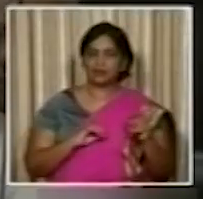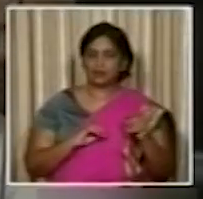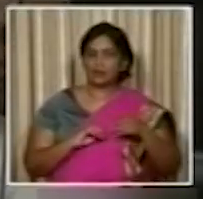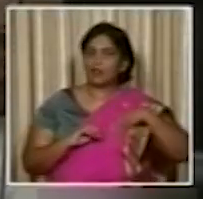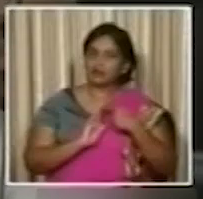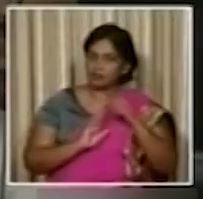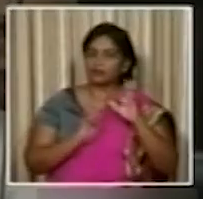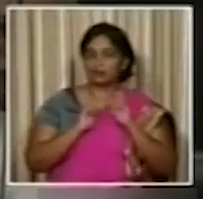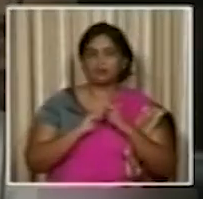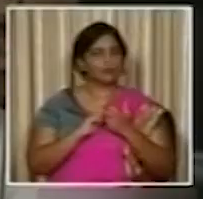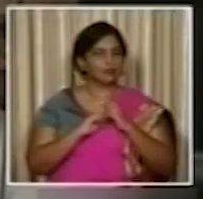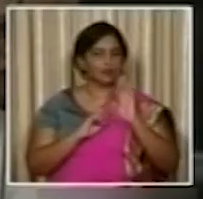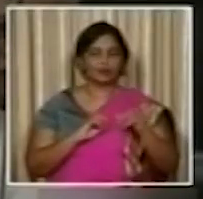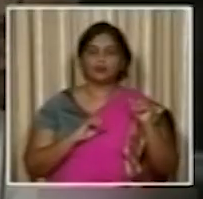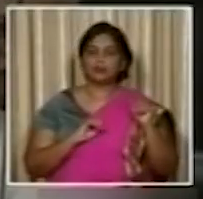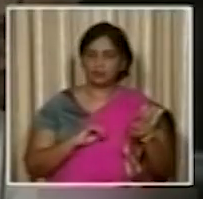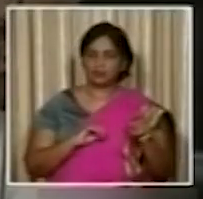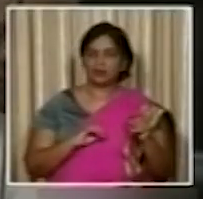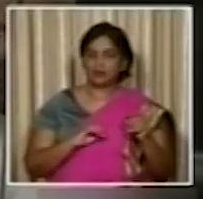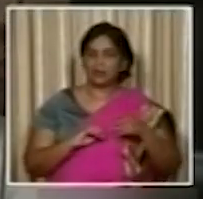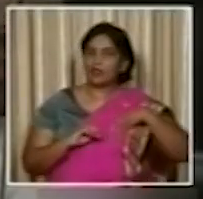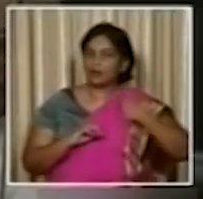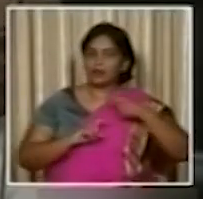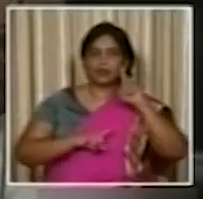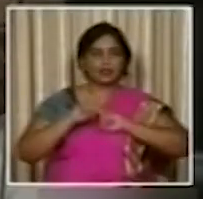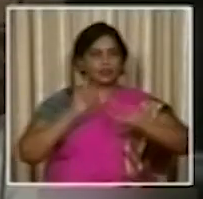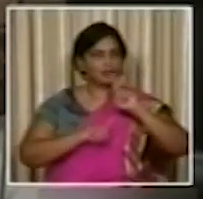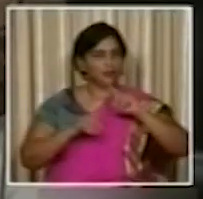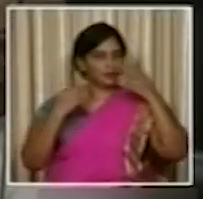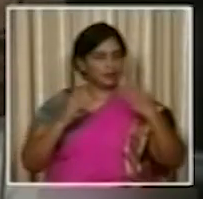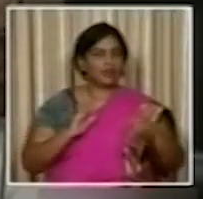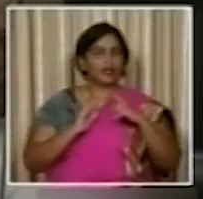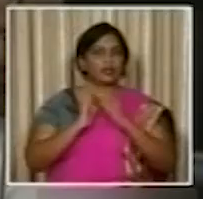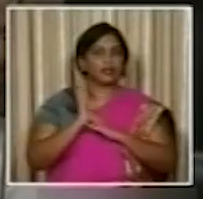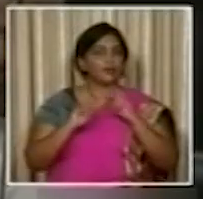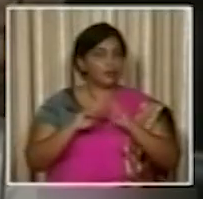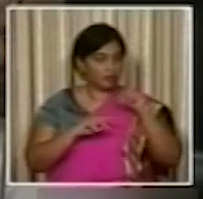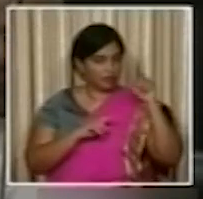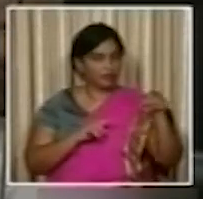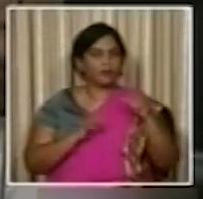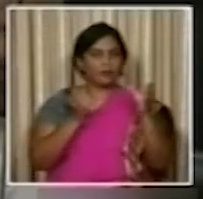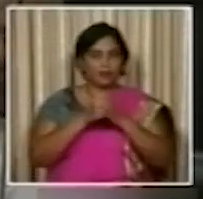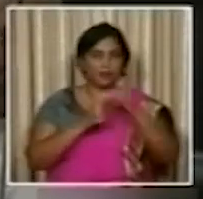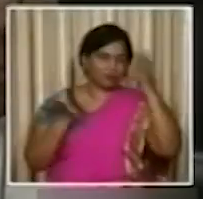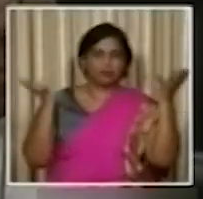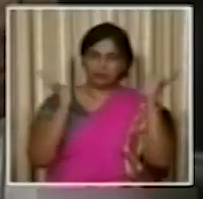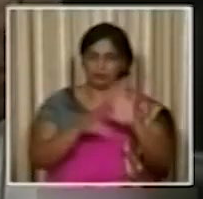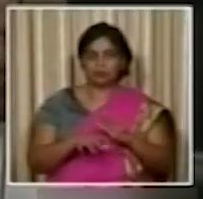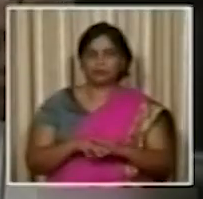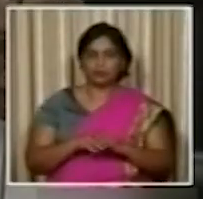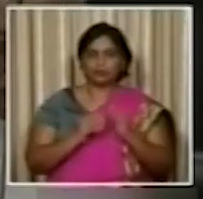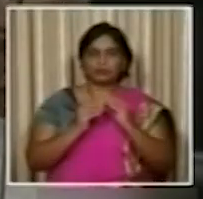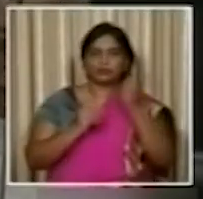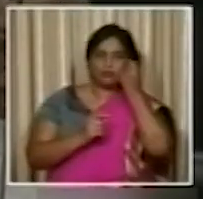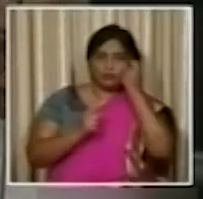IMF-ஓடு முதற்கட்ட பேச்சுவார்த்தையை நடத்திய பின்னர் நான் கட்சித் தலைவர்களை அழைத்தேன். மாற்று யோசனைகள் இருந்தால் அவை அனைத்தையும் எடுத்துக்கொண்டு நாம் IMF